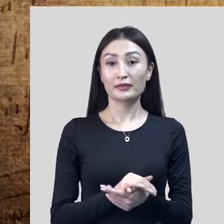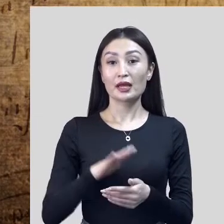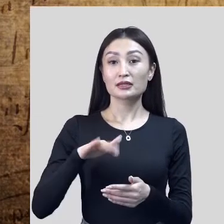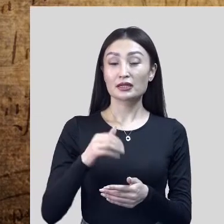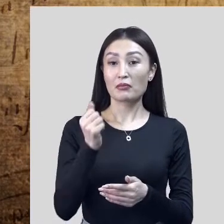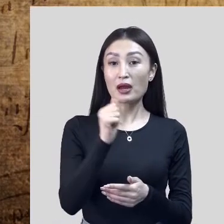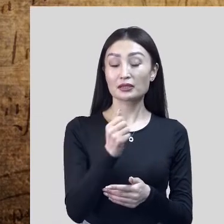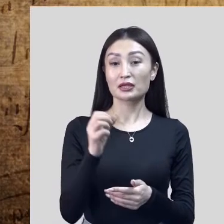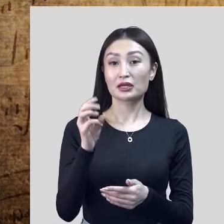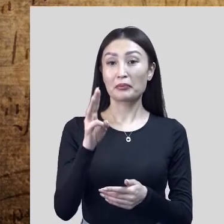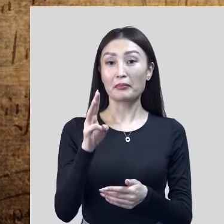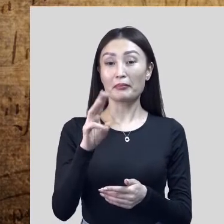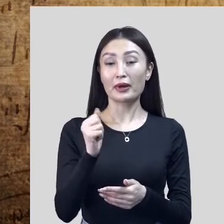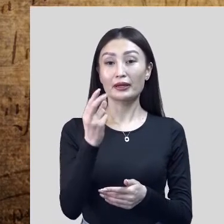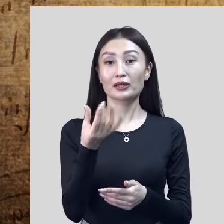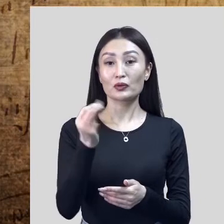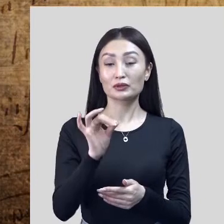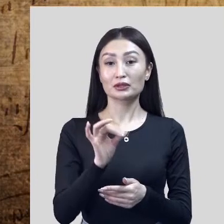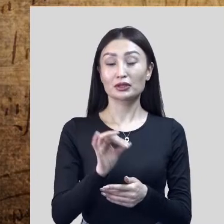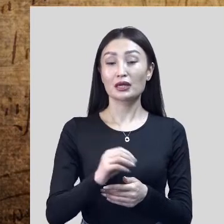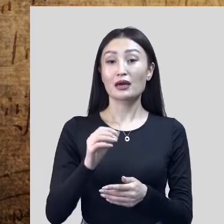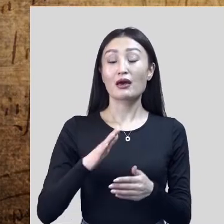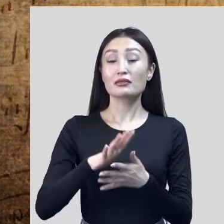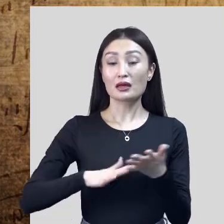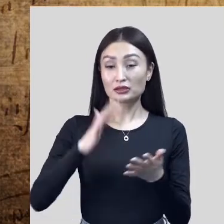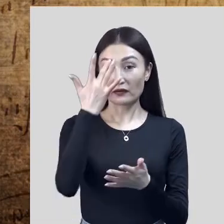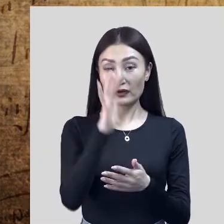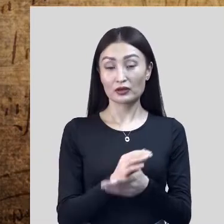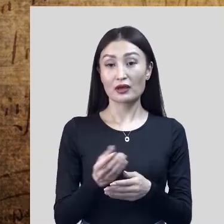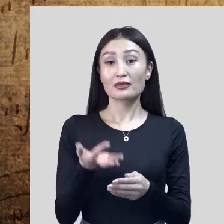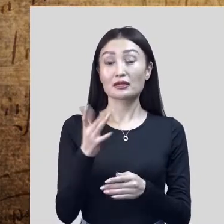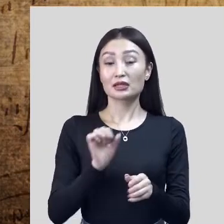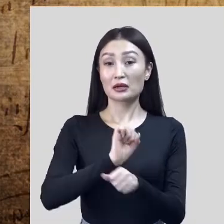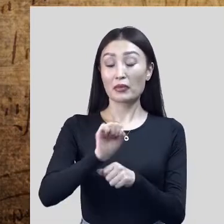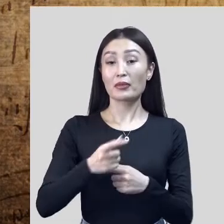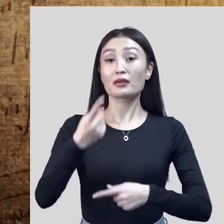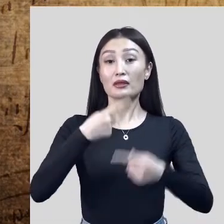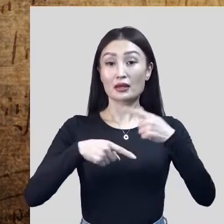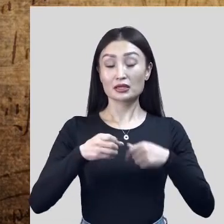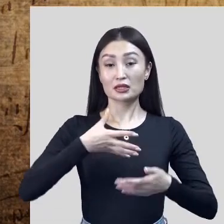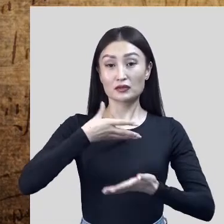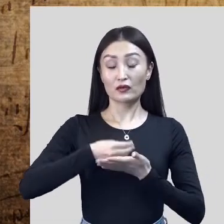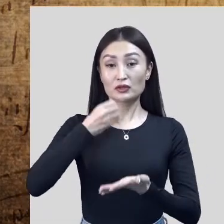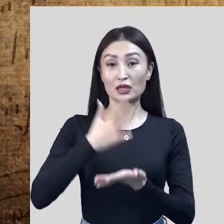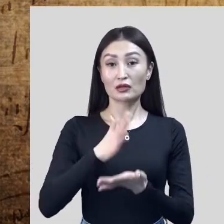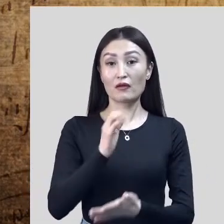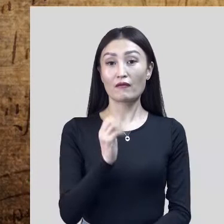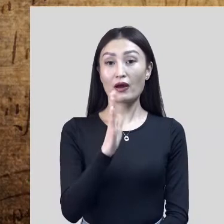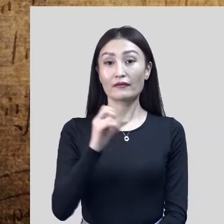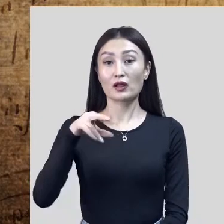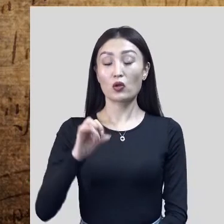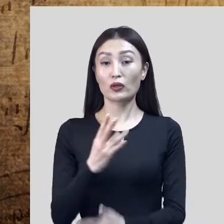Затем Александр Македонский двинулся на Индию, одержав несколько побед, повернул назад в свою столицу Вавилон, где он и